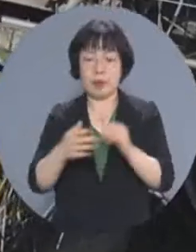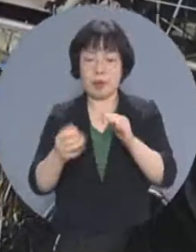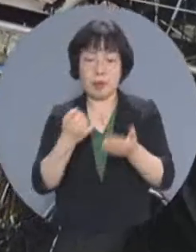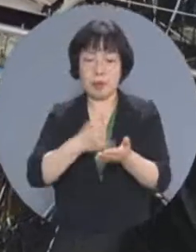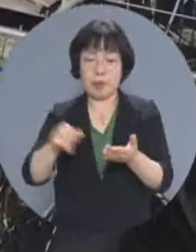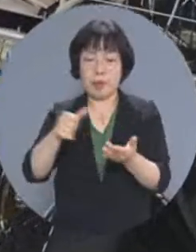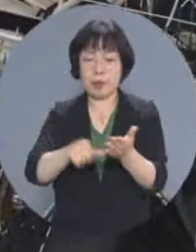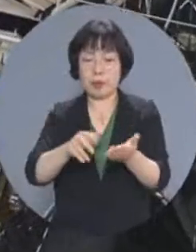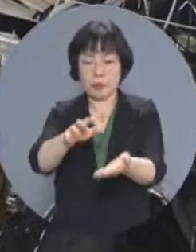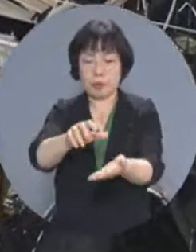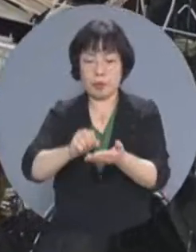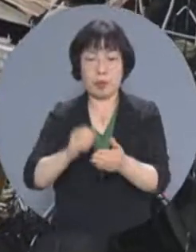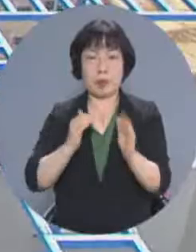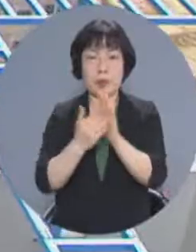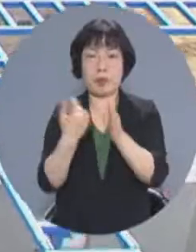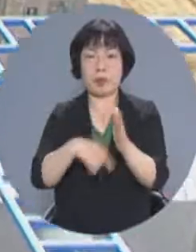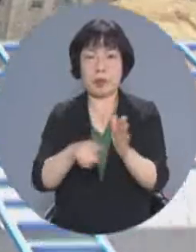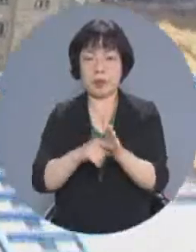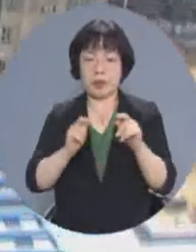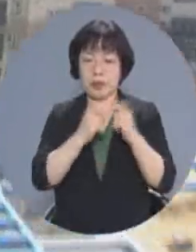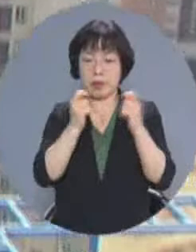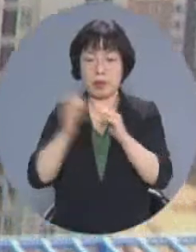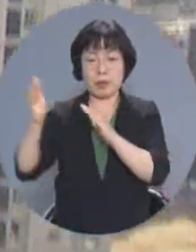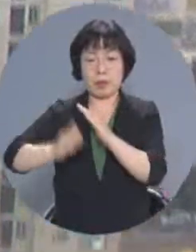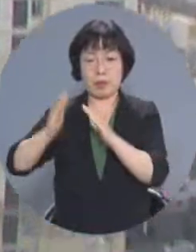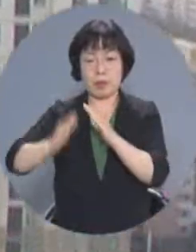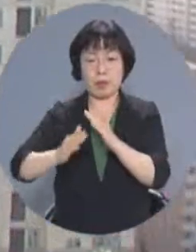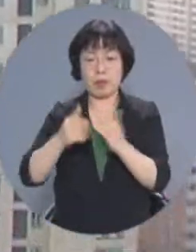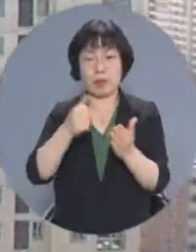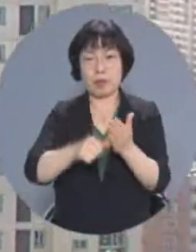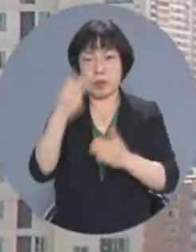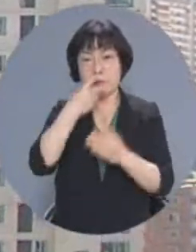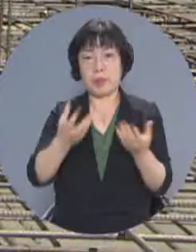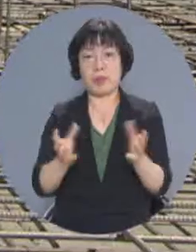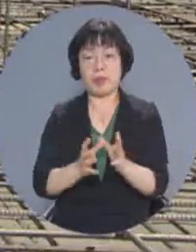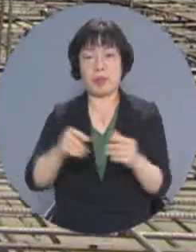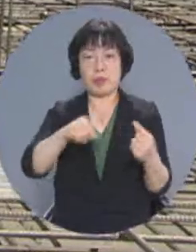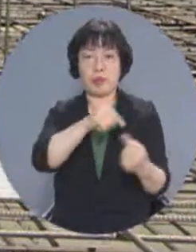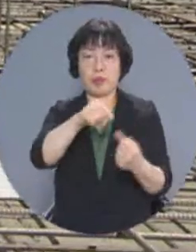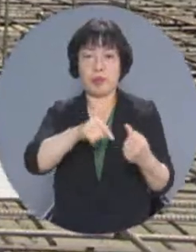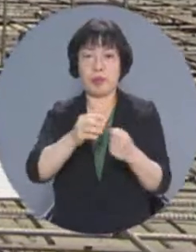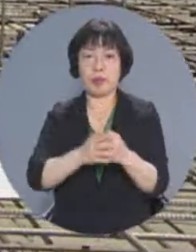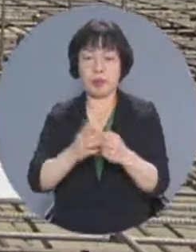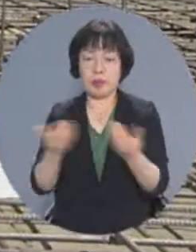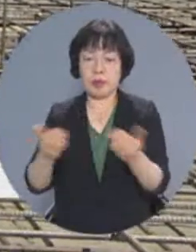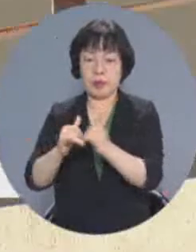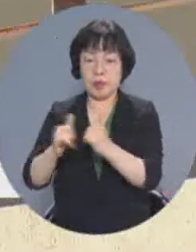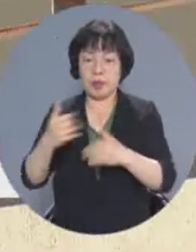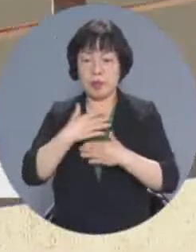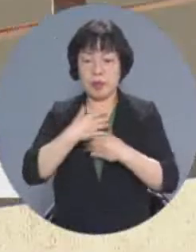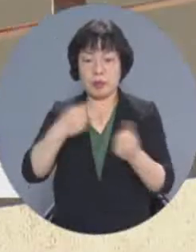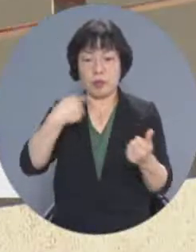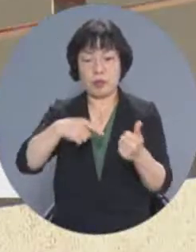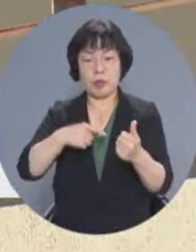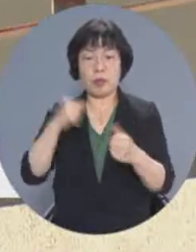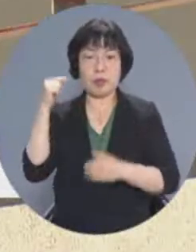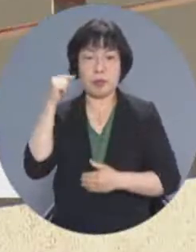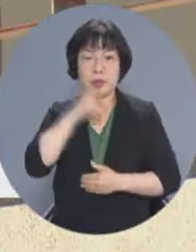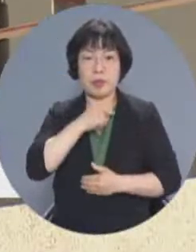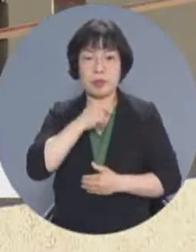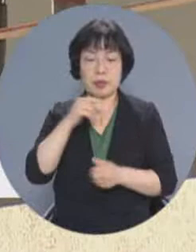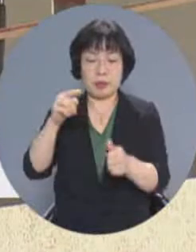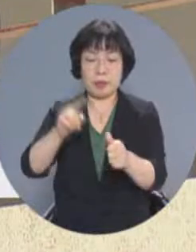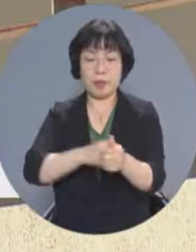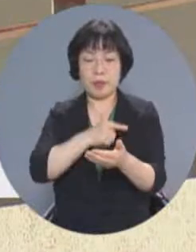반입을 원천적으로 막기 위해 민간합동 품질 기동 점검반도 운영합니다. 여기에다 노동자들의 안전교육을 강화하는